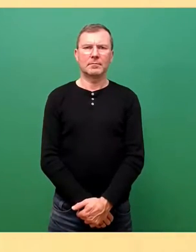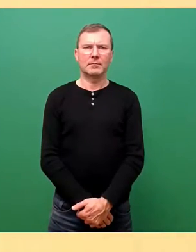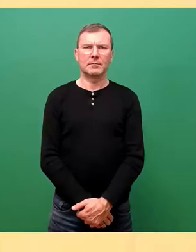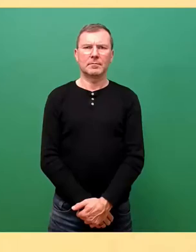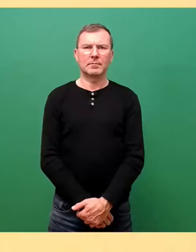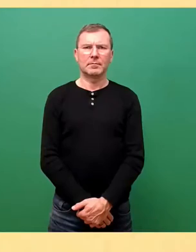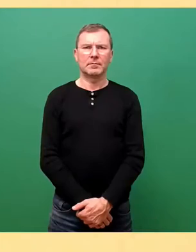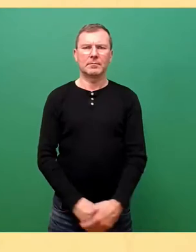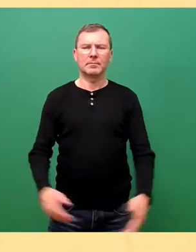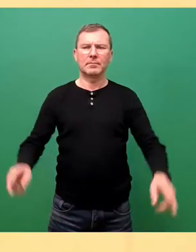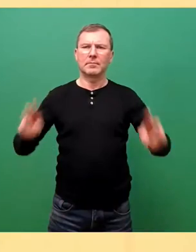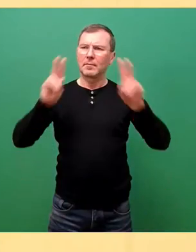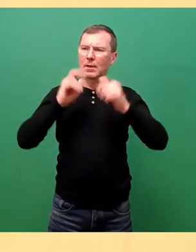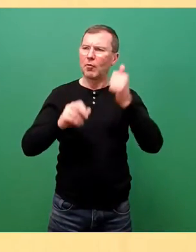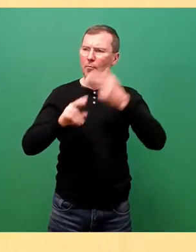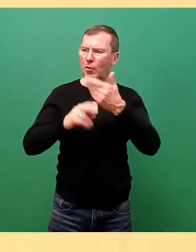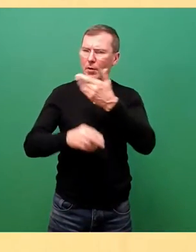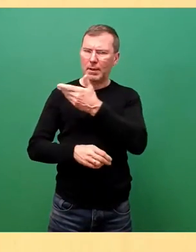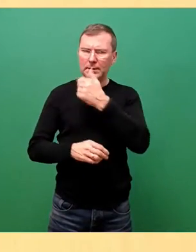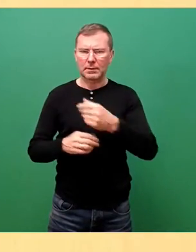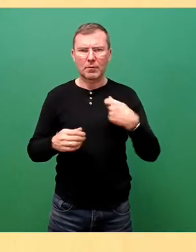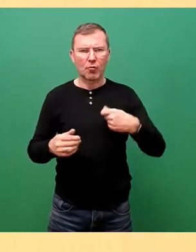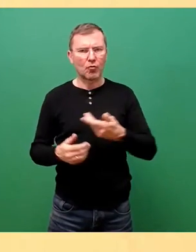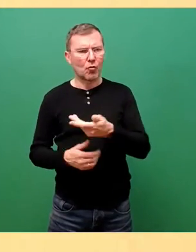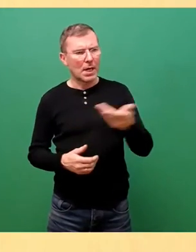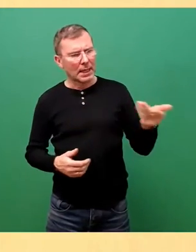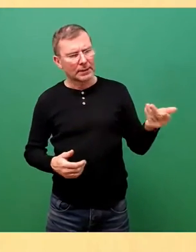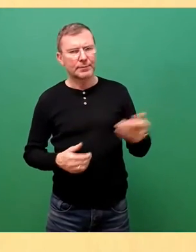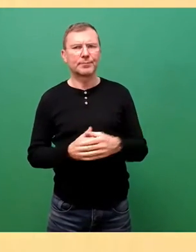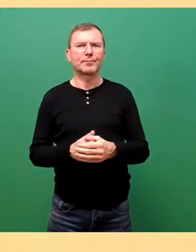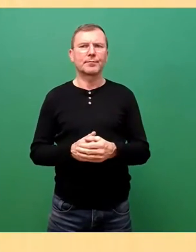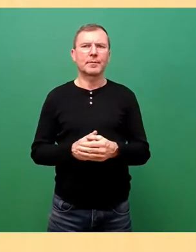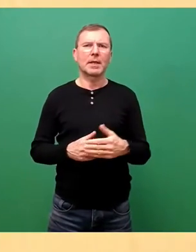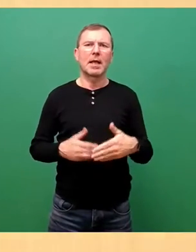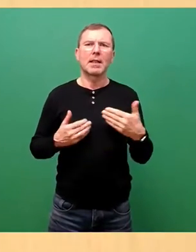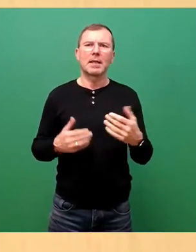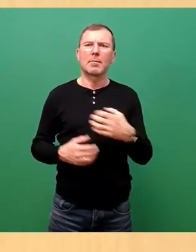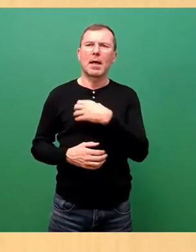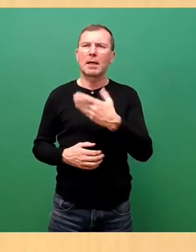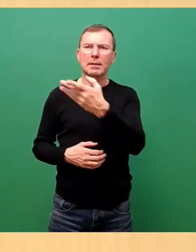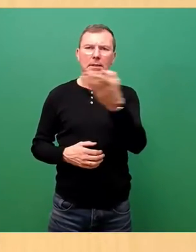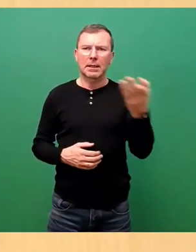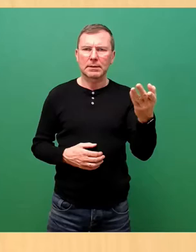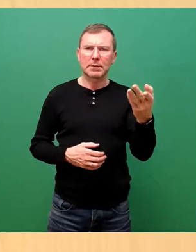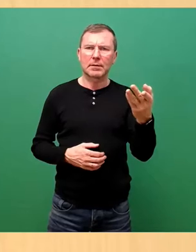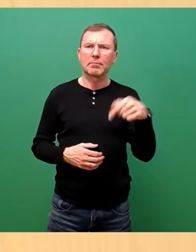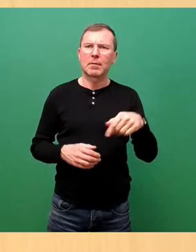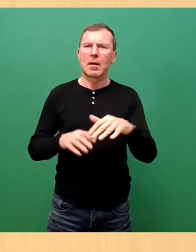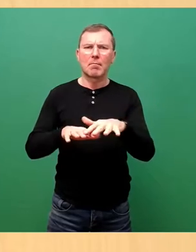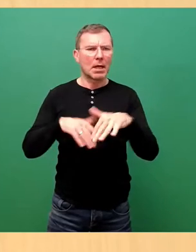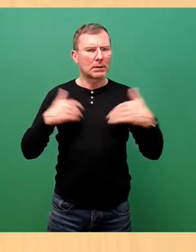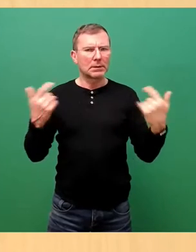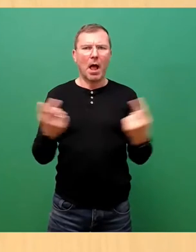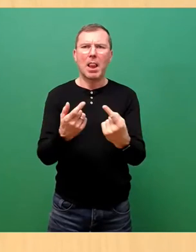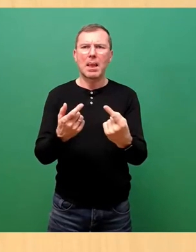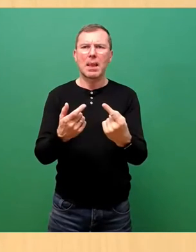Sehr geehrter Herr Oberbürgermeister, werte Kolleginnen und Kollegen, liebe Dresdnerinnen und Dresdner hier im Saal oder